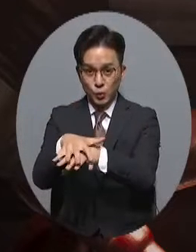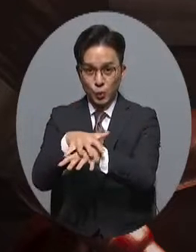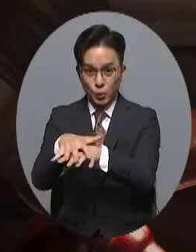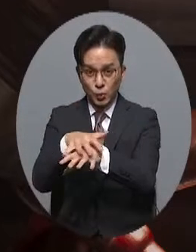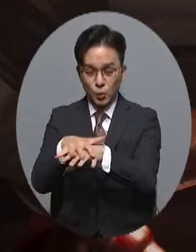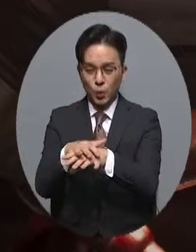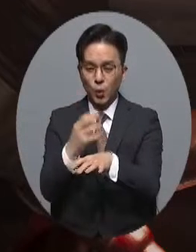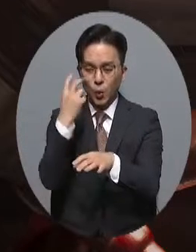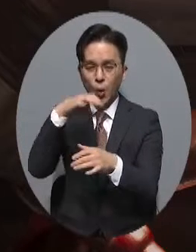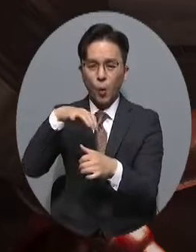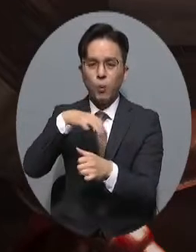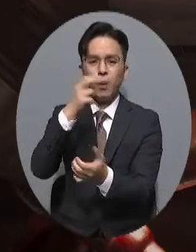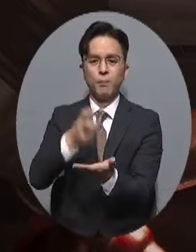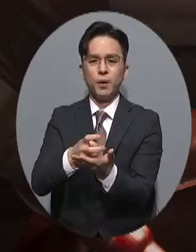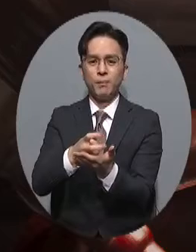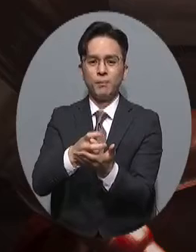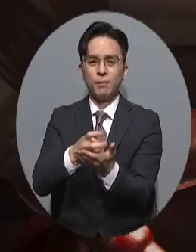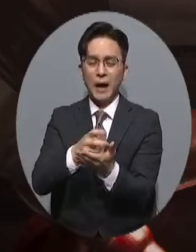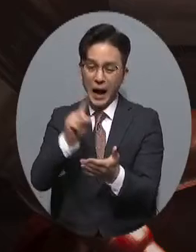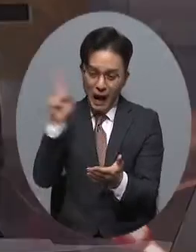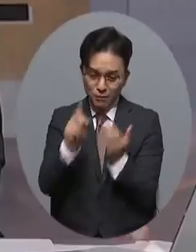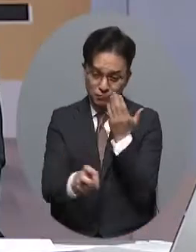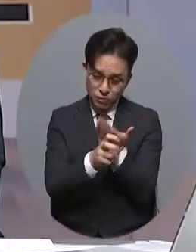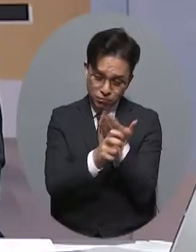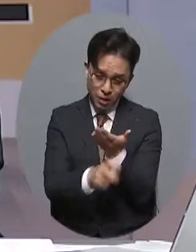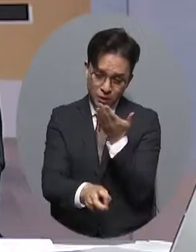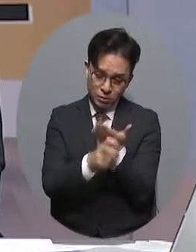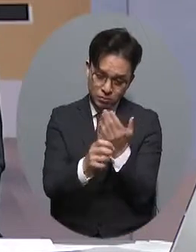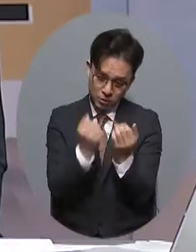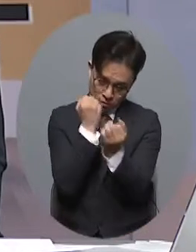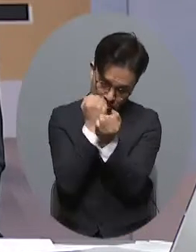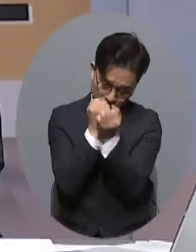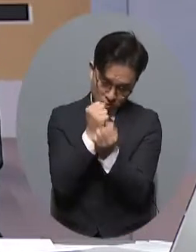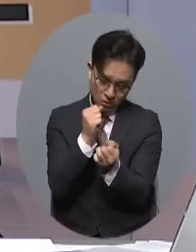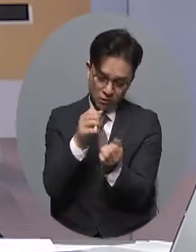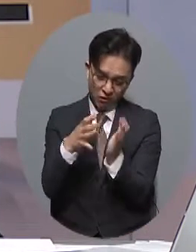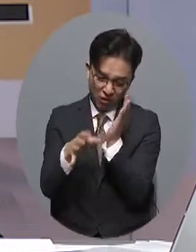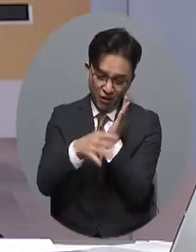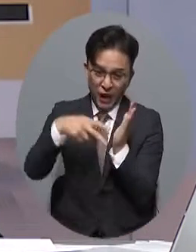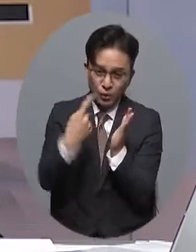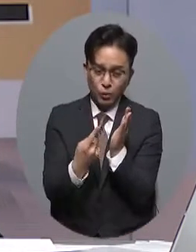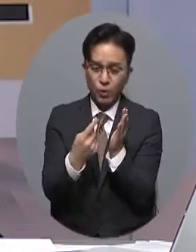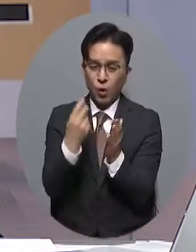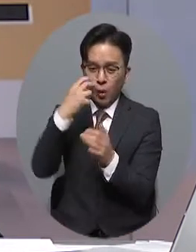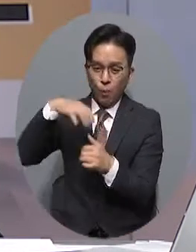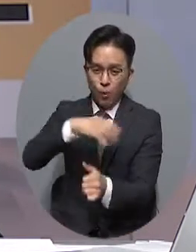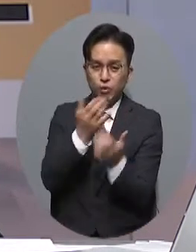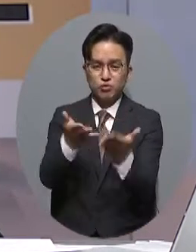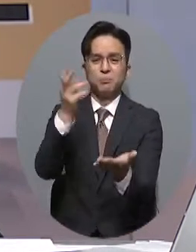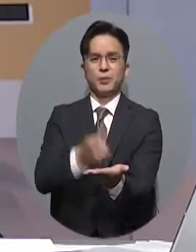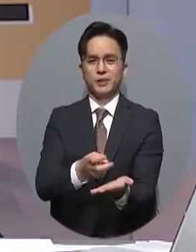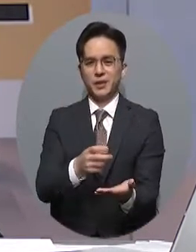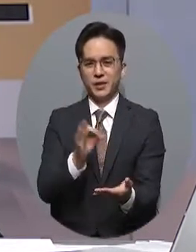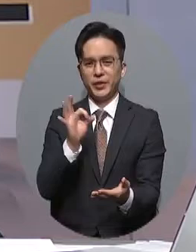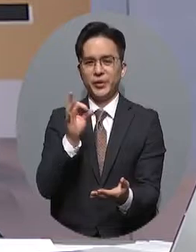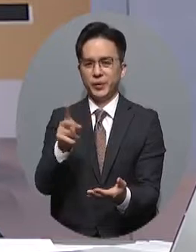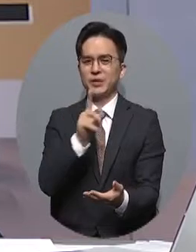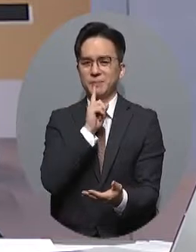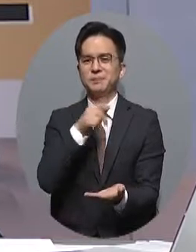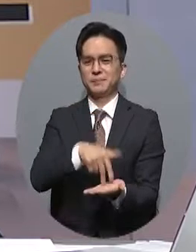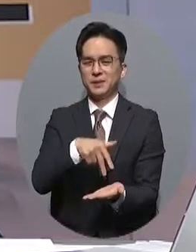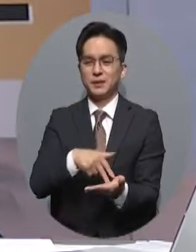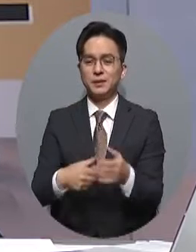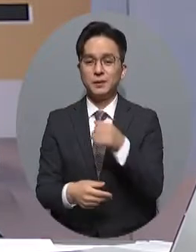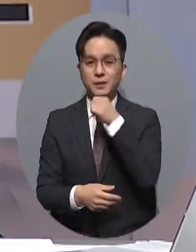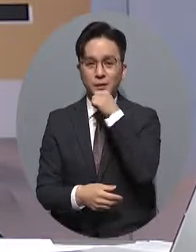것이죠 지금 지적하신 것처럼 어느 정도 이제 구멍들이 뜰 수도 있고 그리고 사측에 대한 헌법에서 보호하는